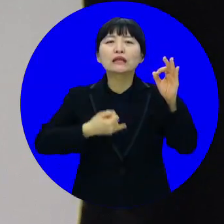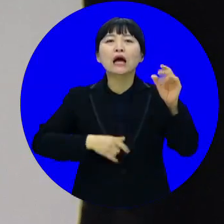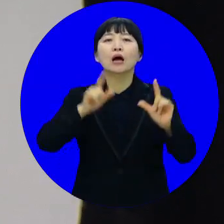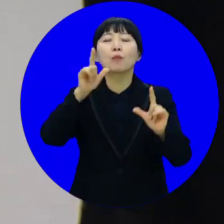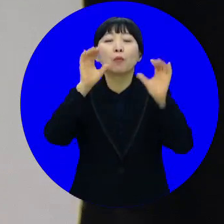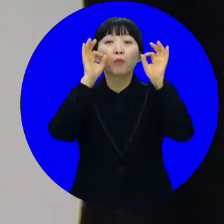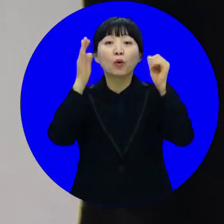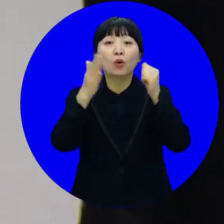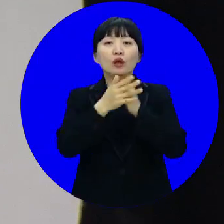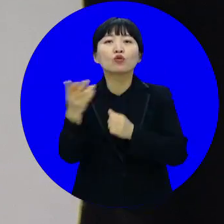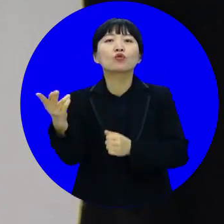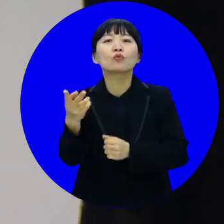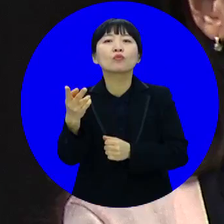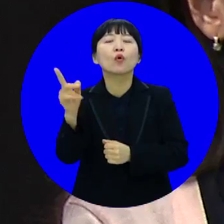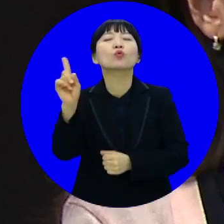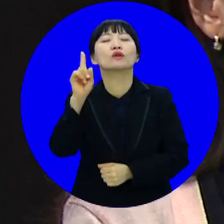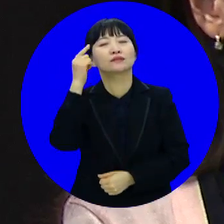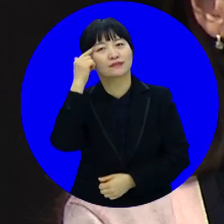보니까 두 분 어떠세요?